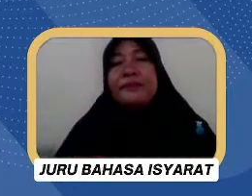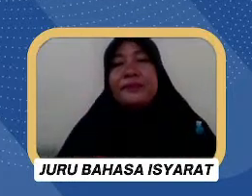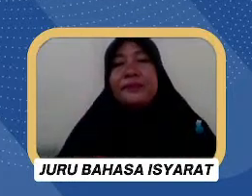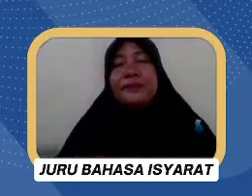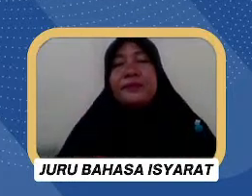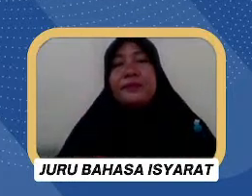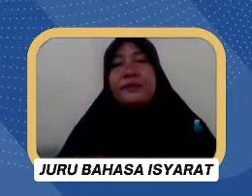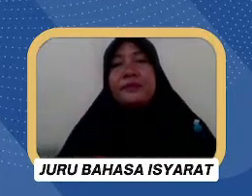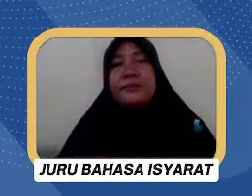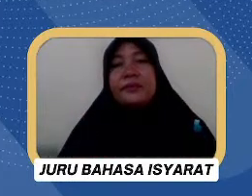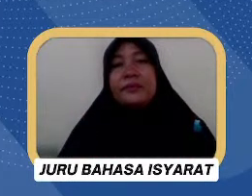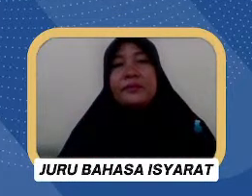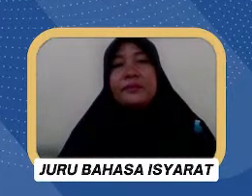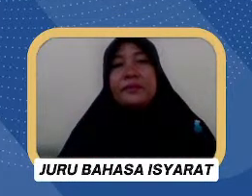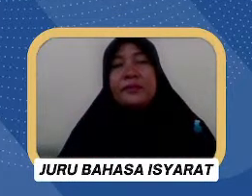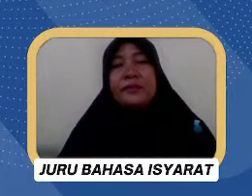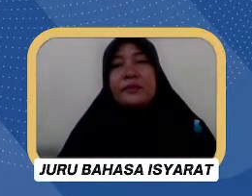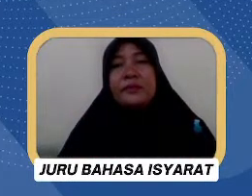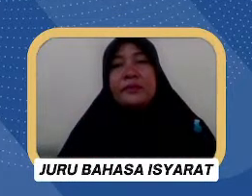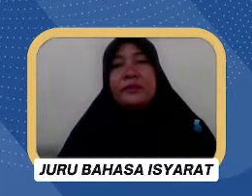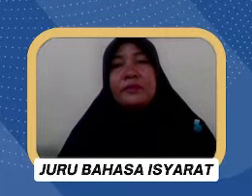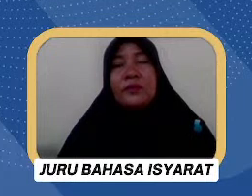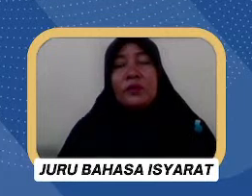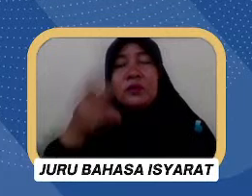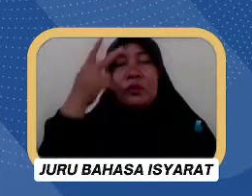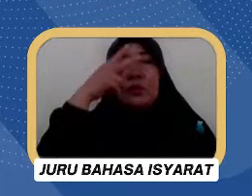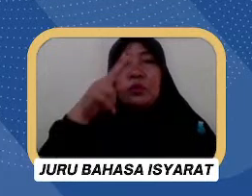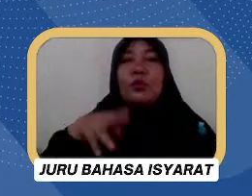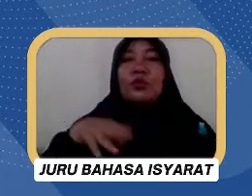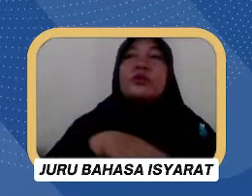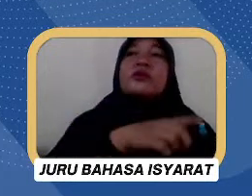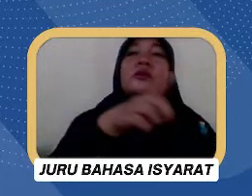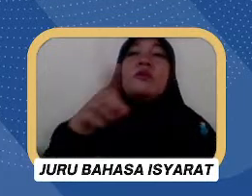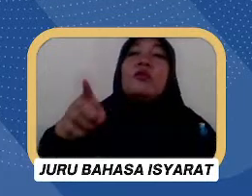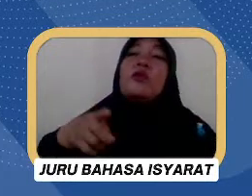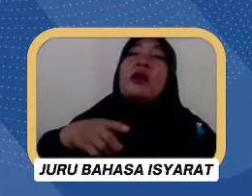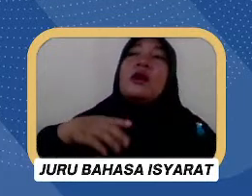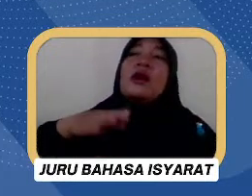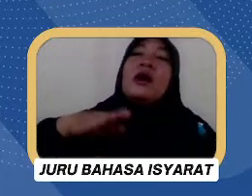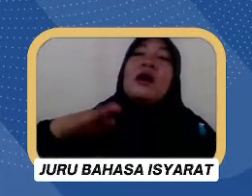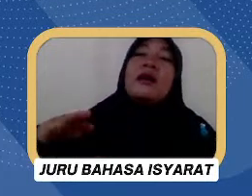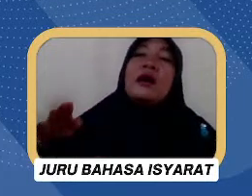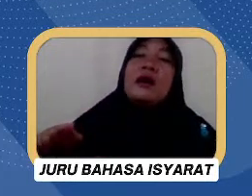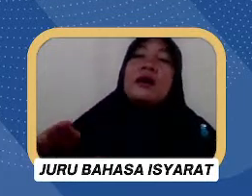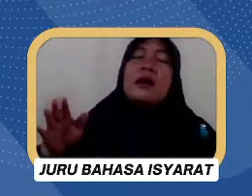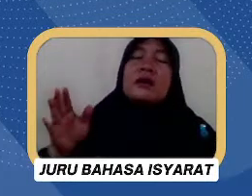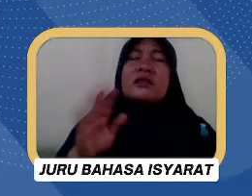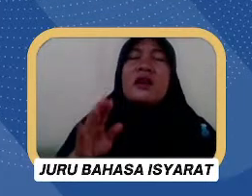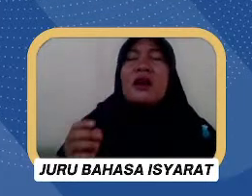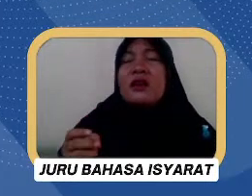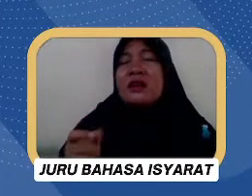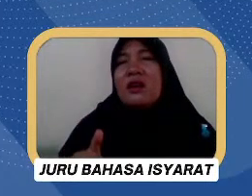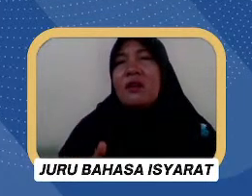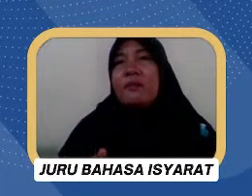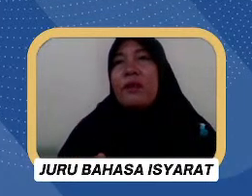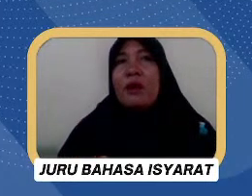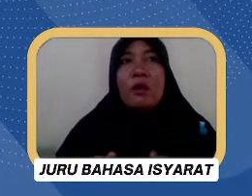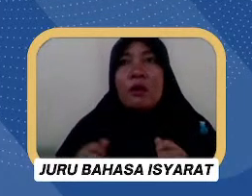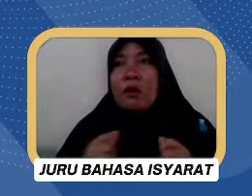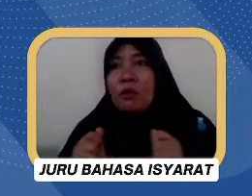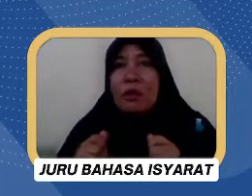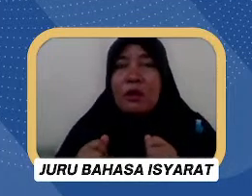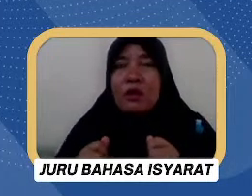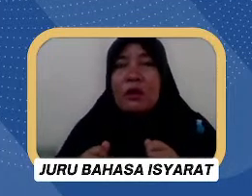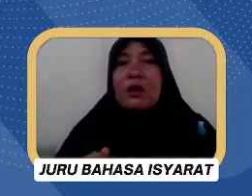kami pesankan pada para siswa semuanya, jangan mudah terprovokasi ketika ada berita,